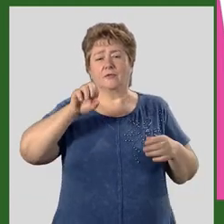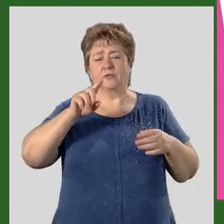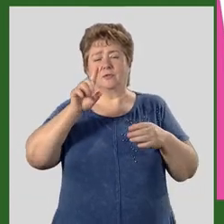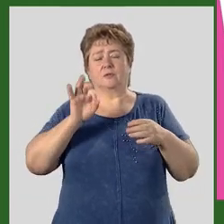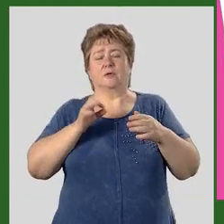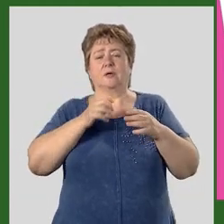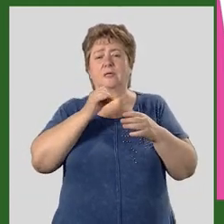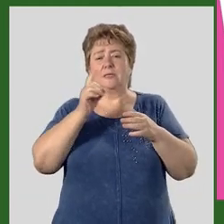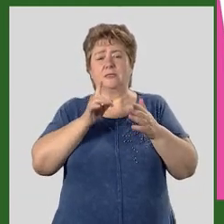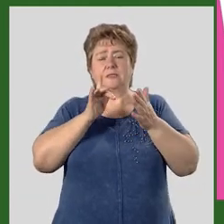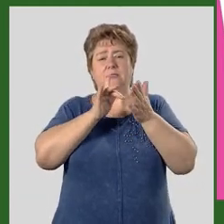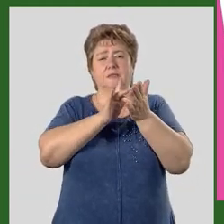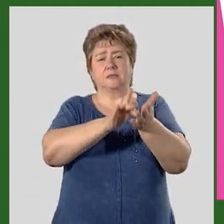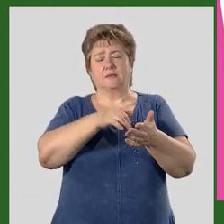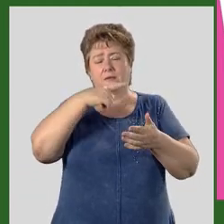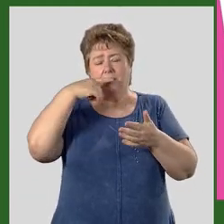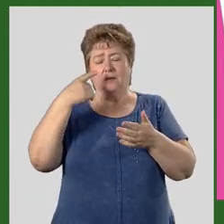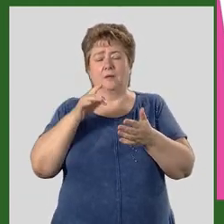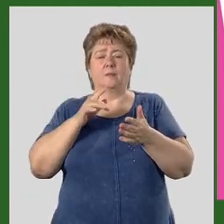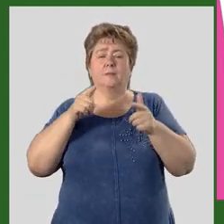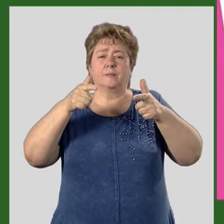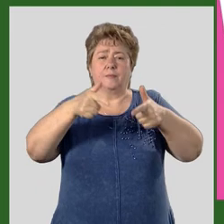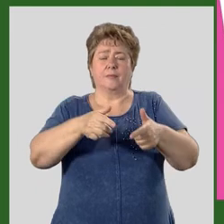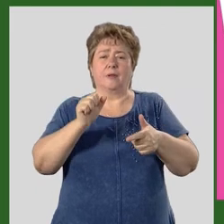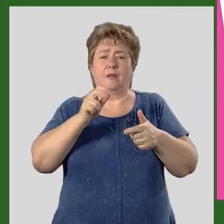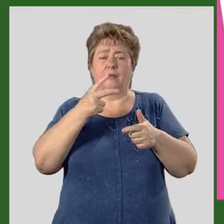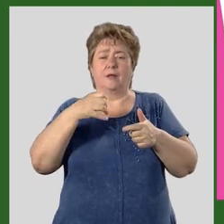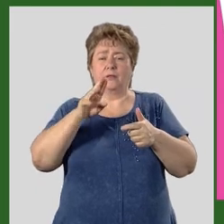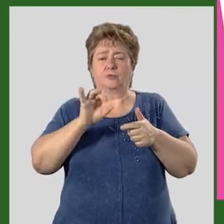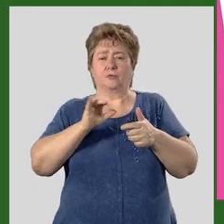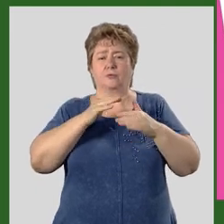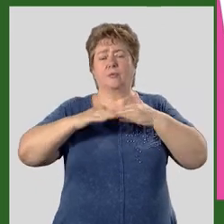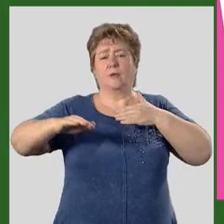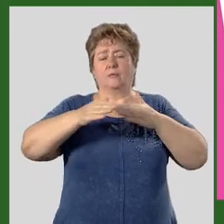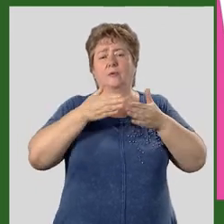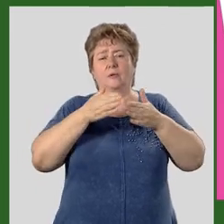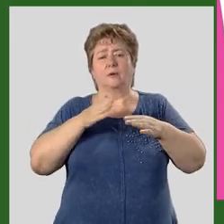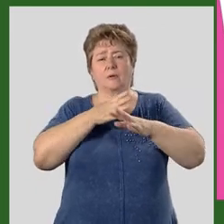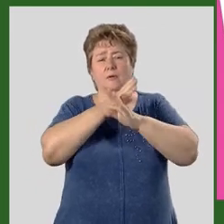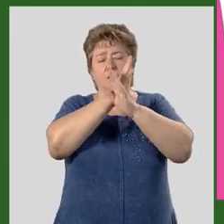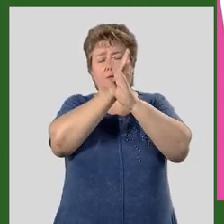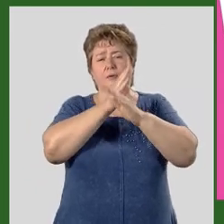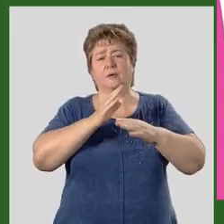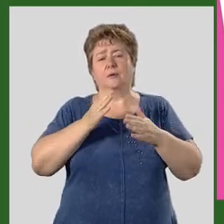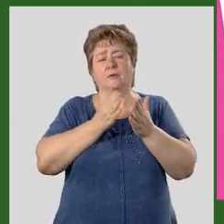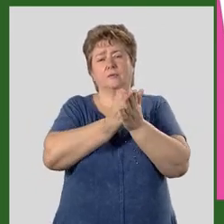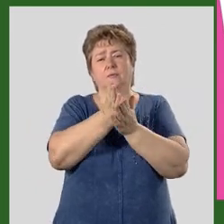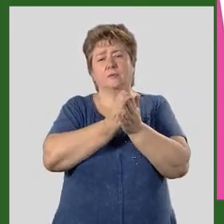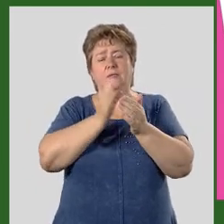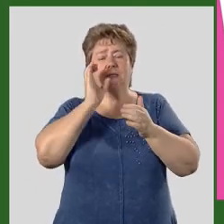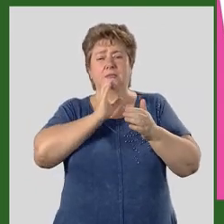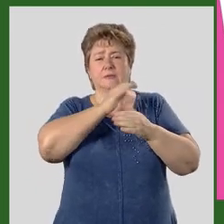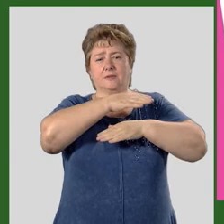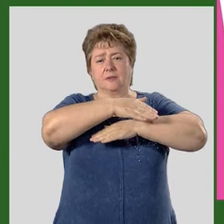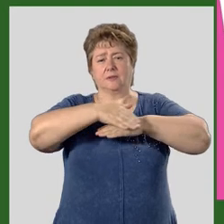Федченко первым из русских путешественников посетил Алайскую долину, открыл хребет, служивший